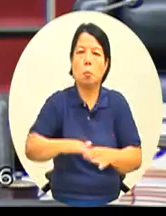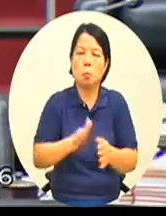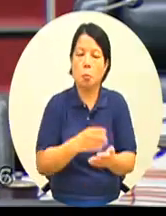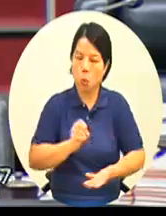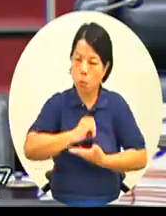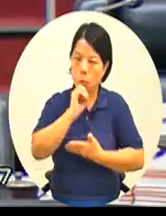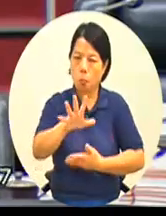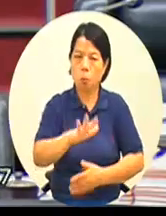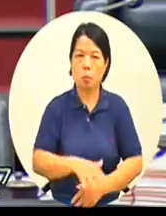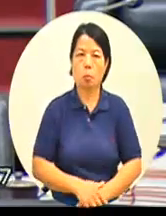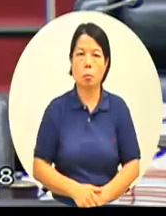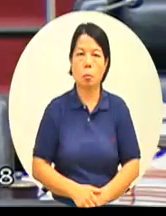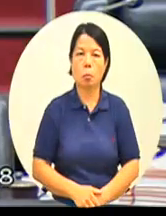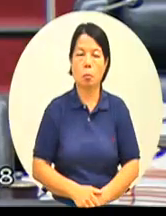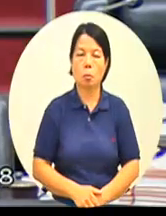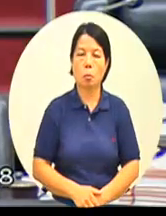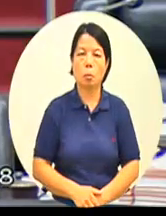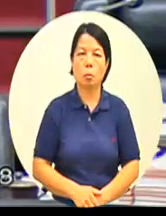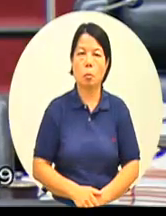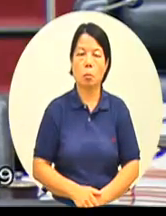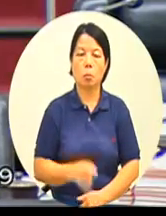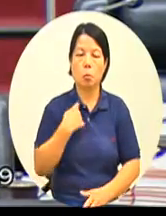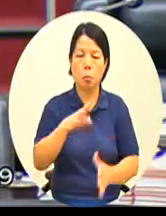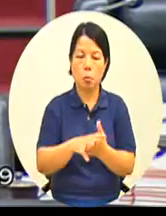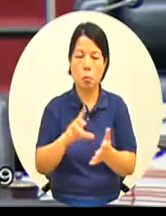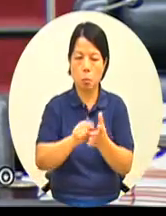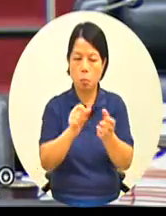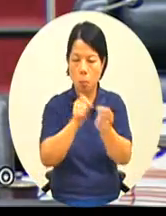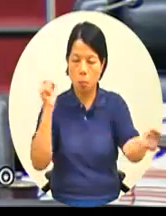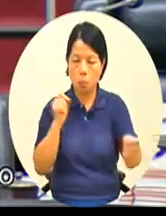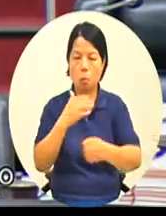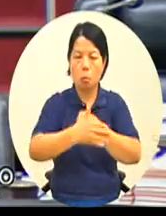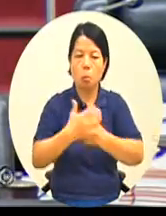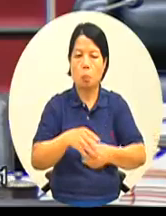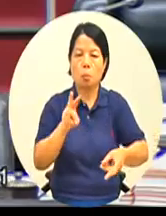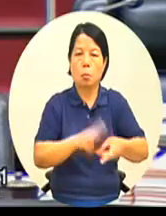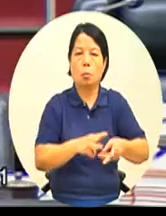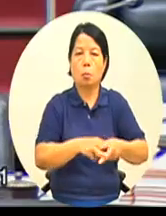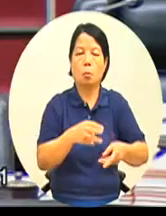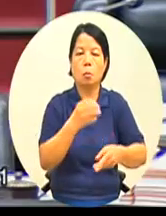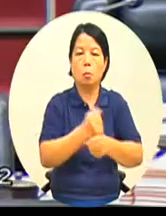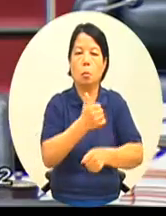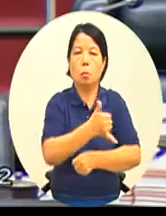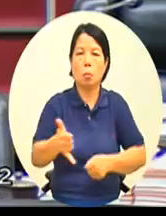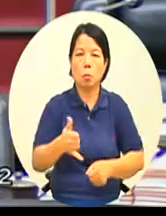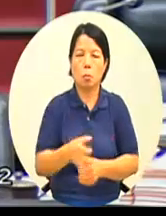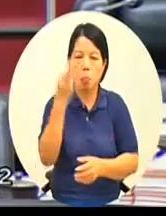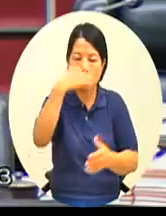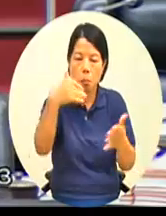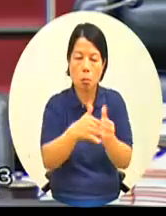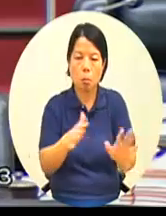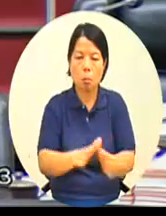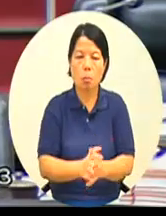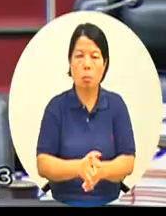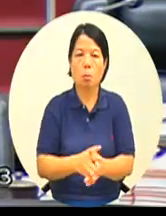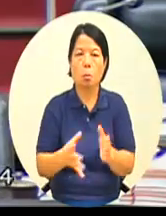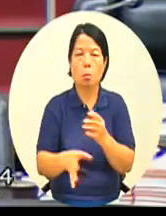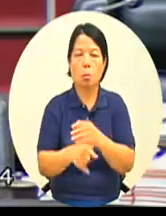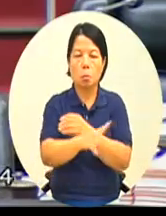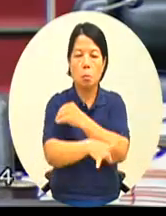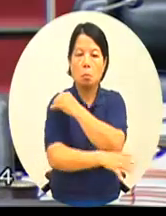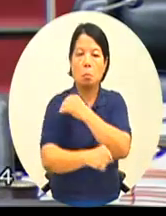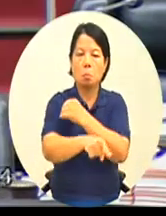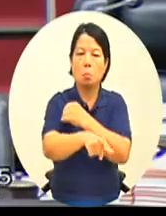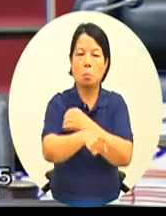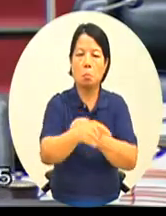醒这个你们，因为其实我从长期以来跟保全人员，然后也看到那么底层的一些辛苦。